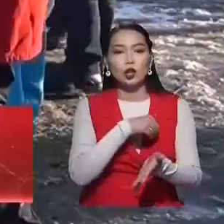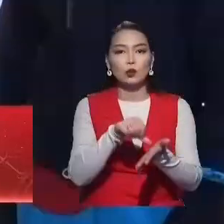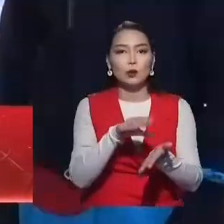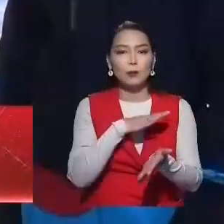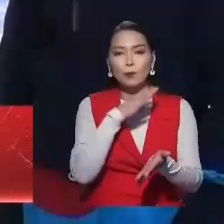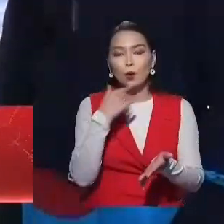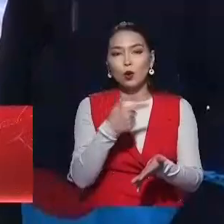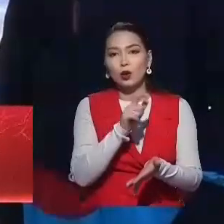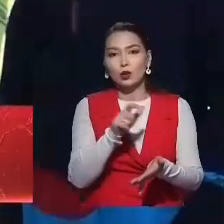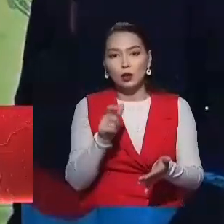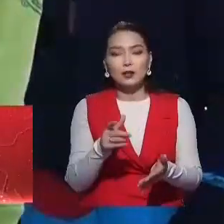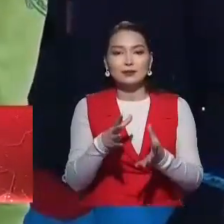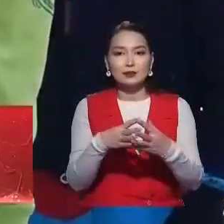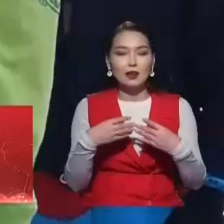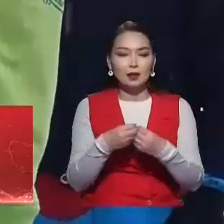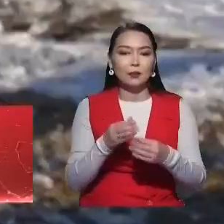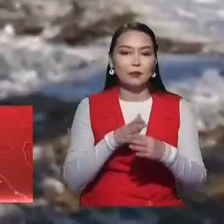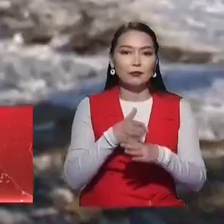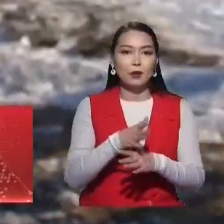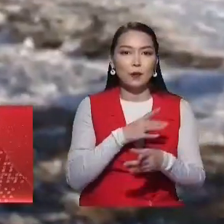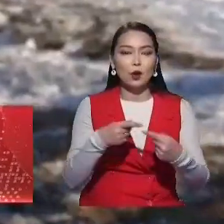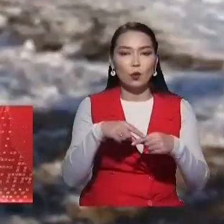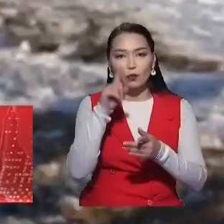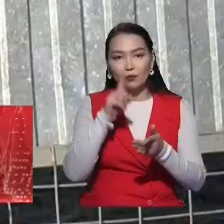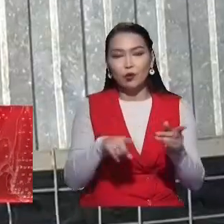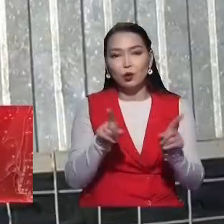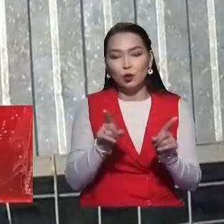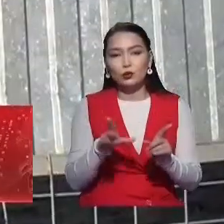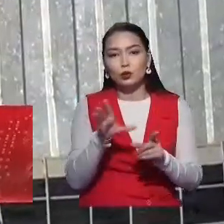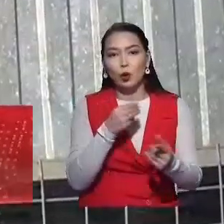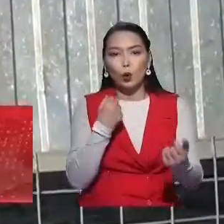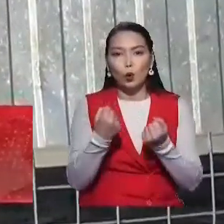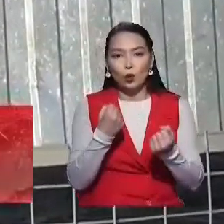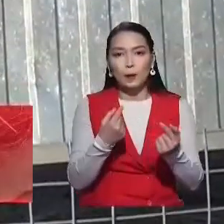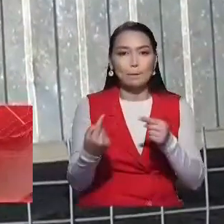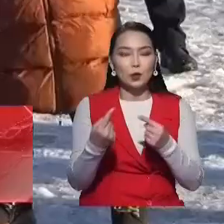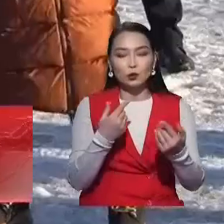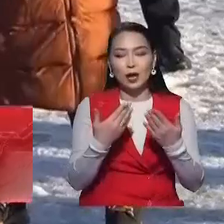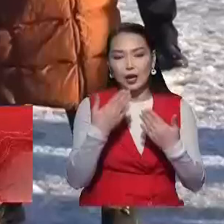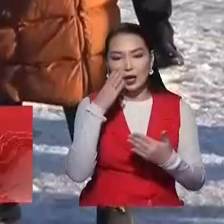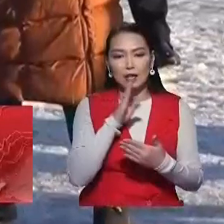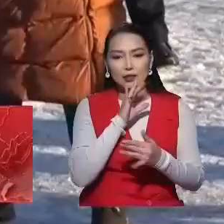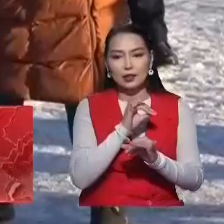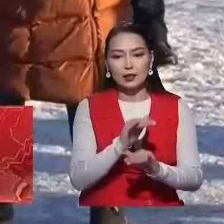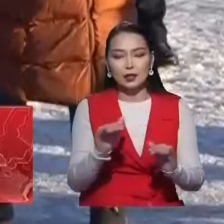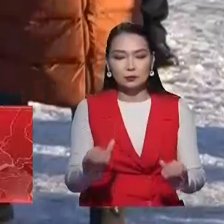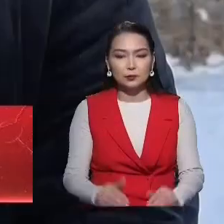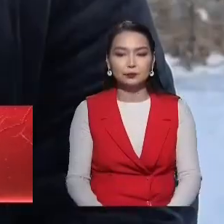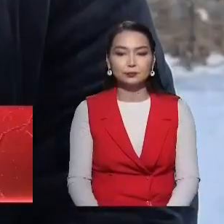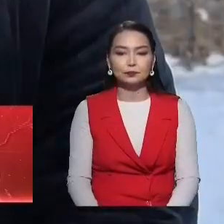горожане пришли целыми семьями. Организаторы уверены, такие мероприятия укрепляют отношения между родителями и детьми.